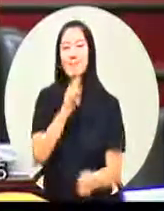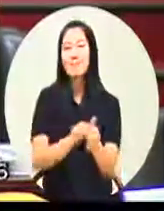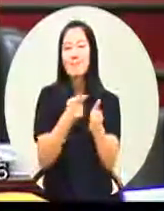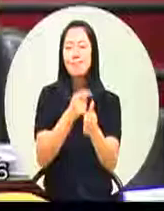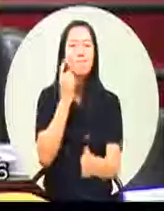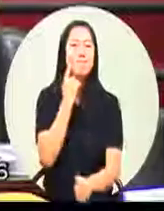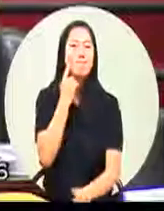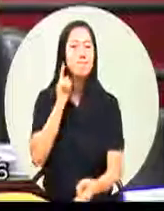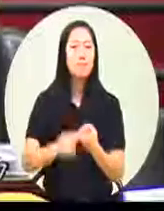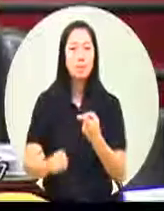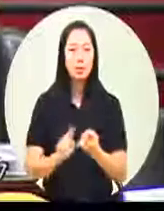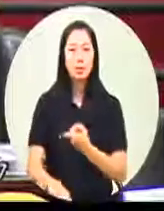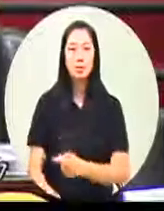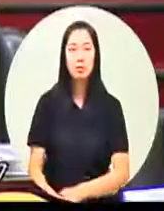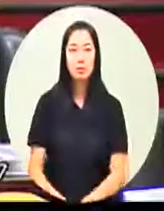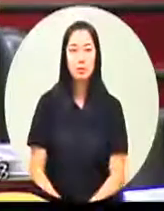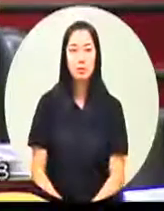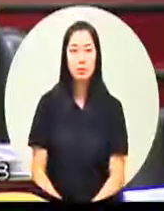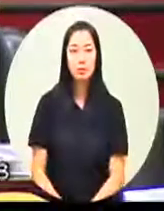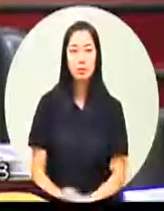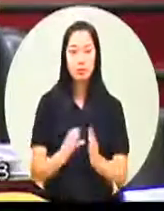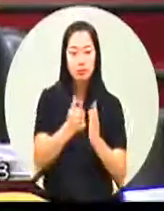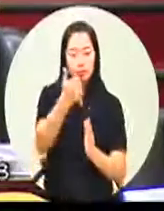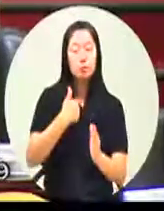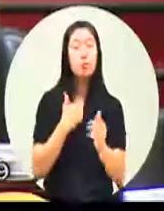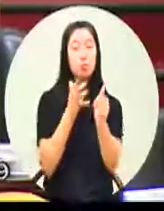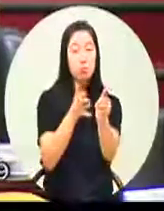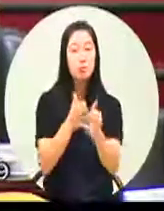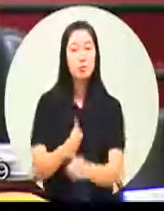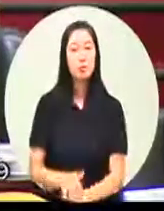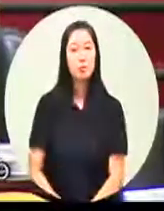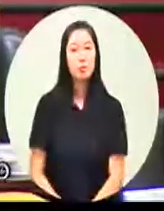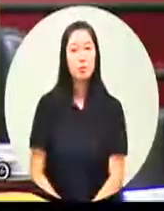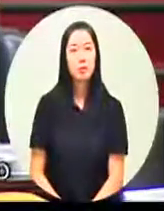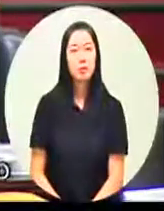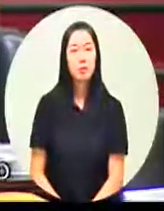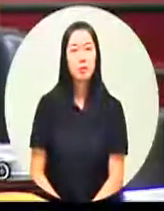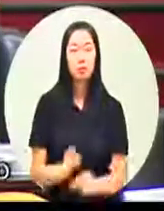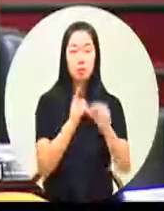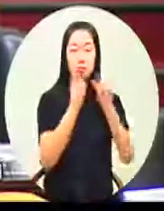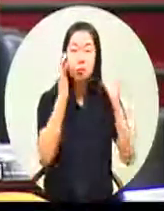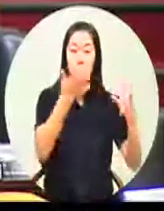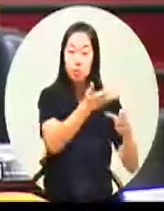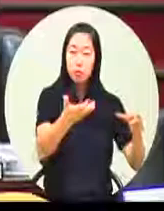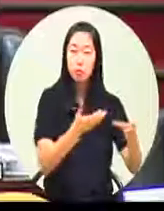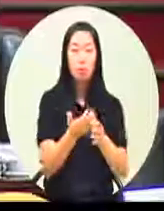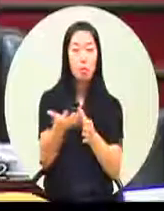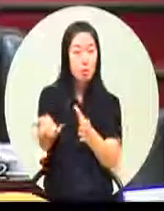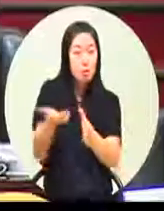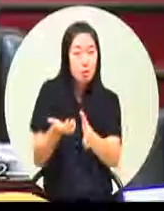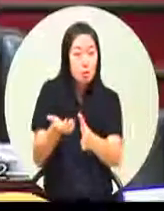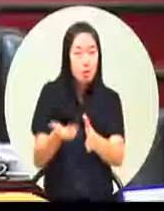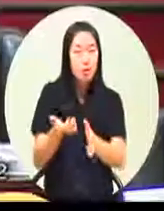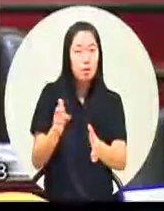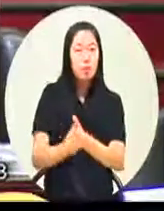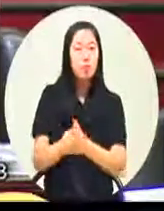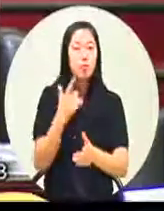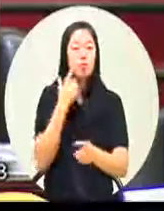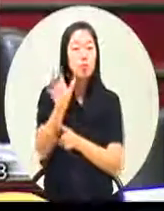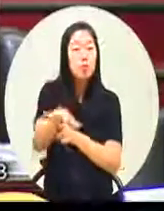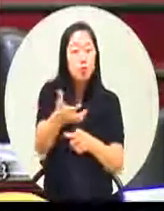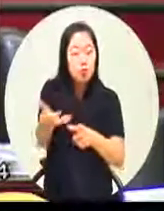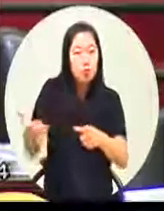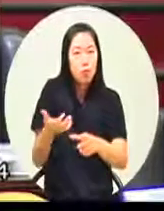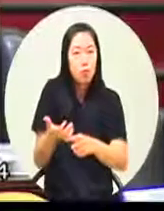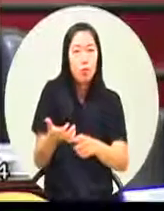就觉得很讽刺。局长，我请教你，中政府之前，美浓府